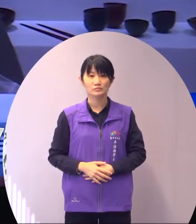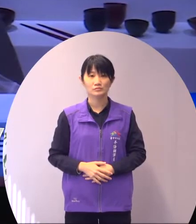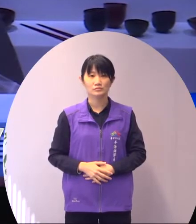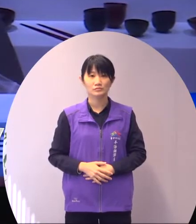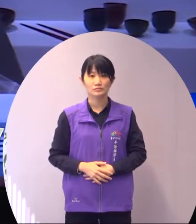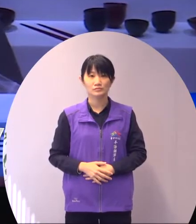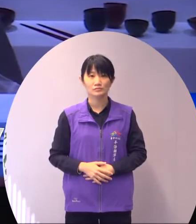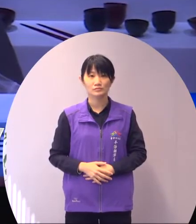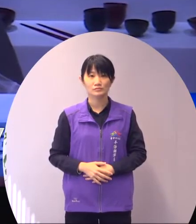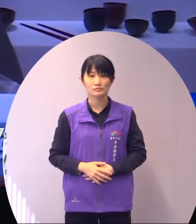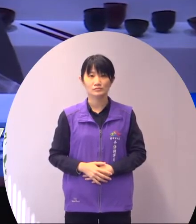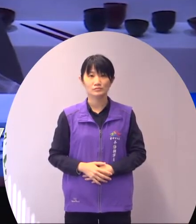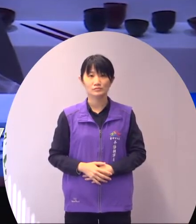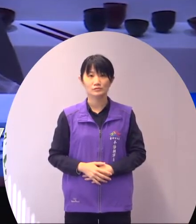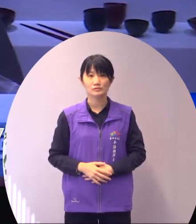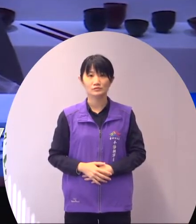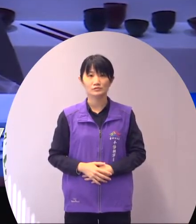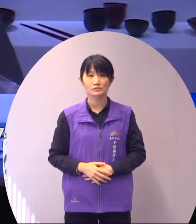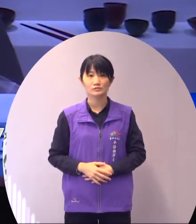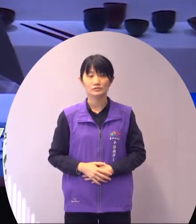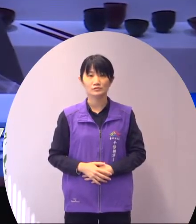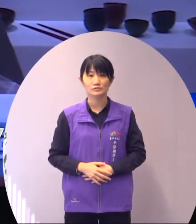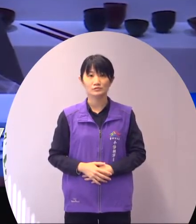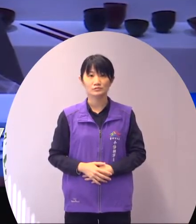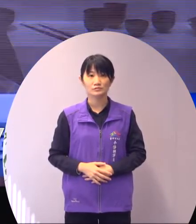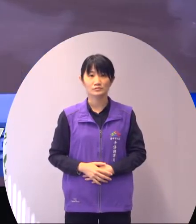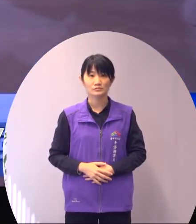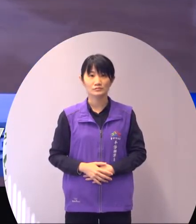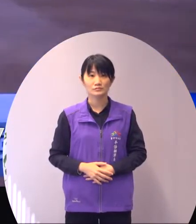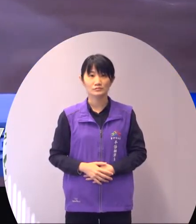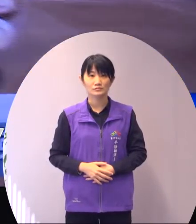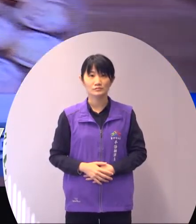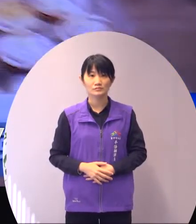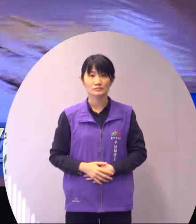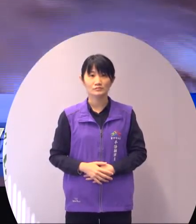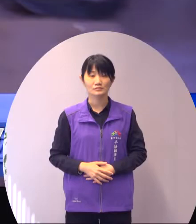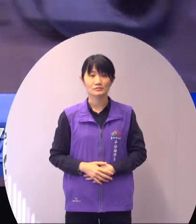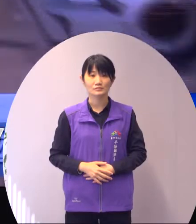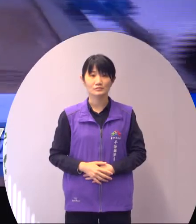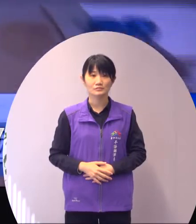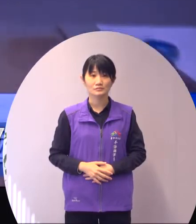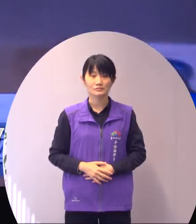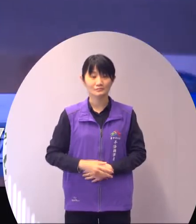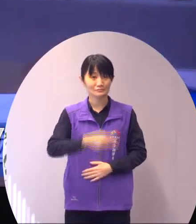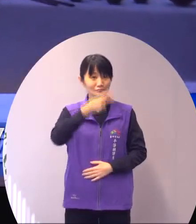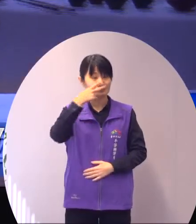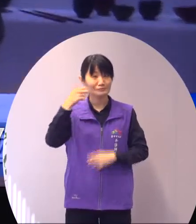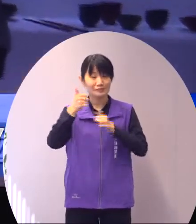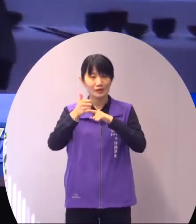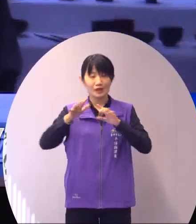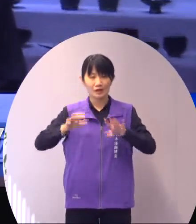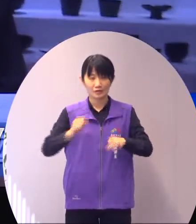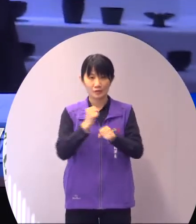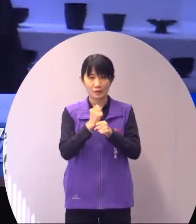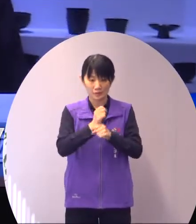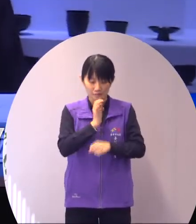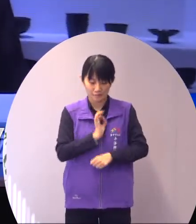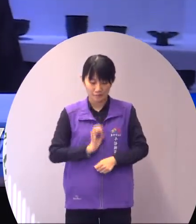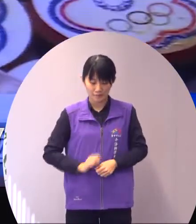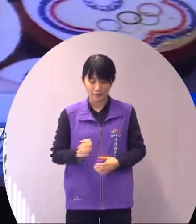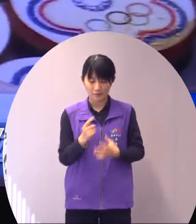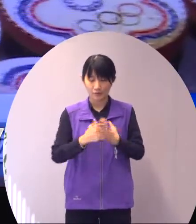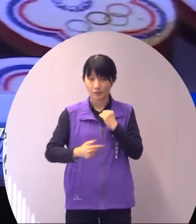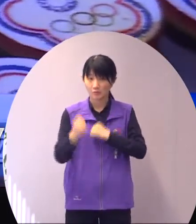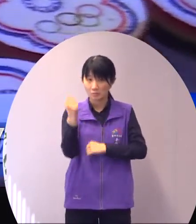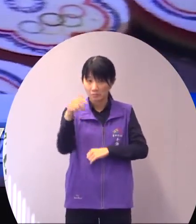于艺术创作的领域，那我则是比较着重在生活领域的应用。 赖信佑制作了800颗漆艺纽扣，让中